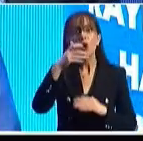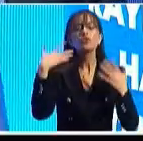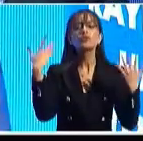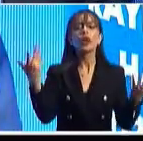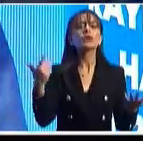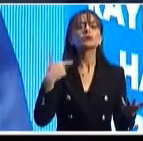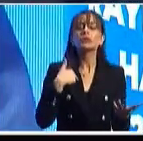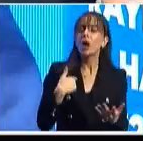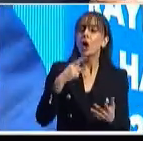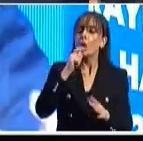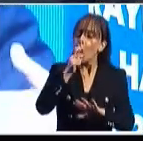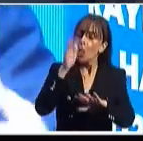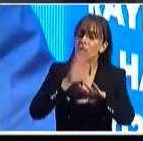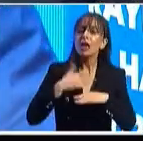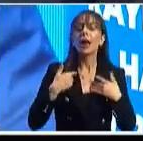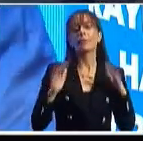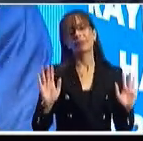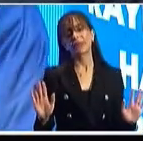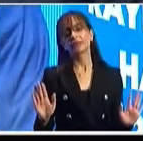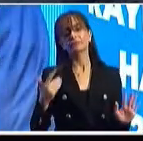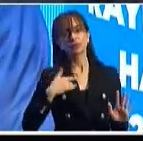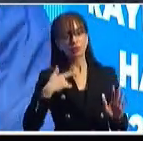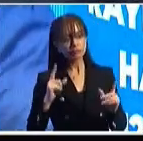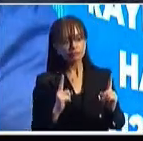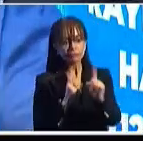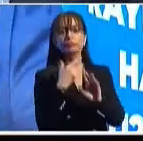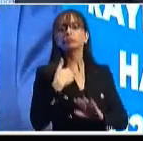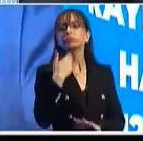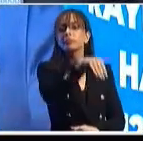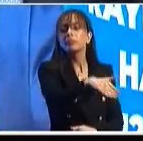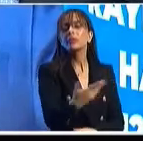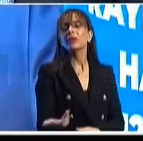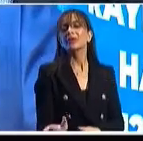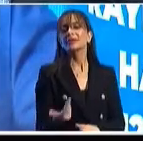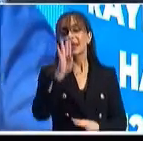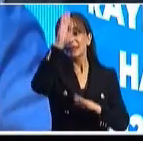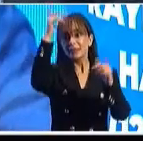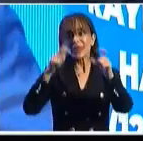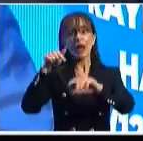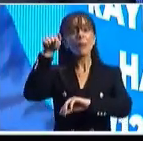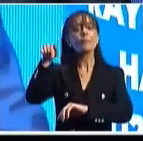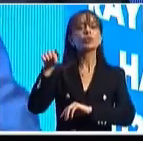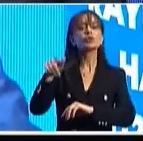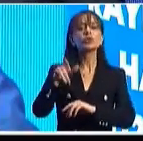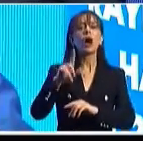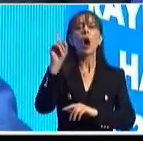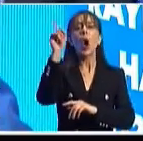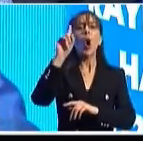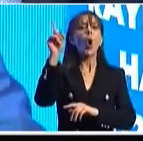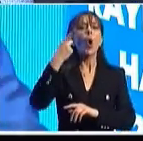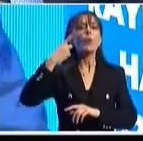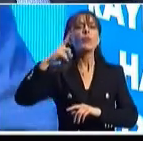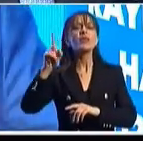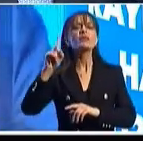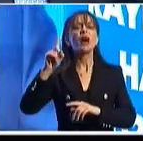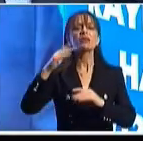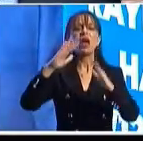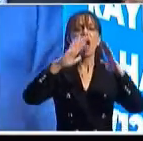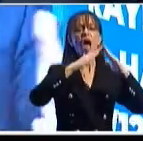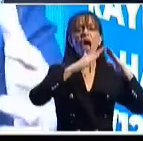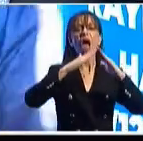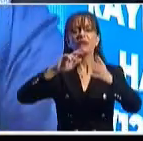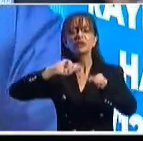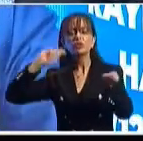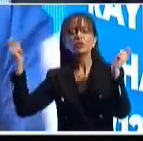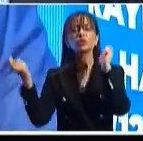hamdolsun tuttuk. Bugün tutmuş biri olarak karşınızdayım. İstanbul'da on binlerce konutun dönüşümünü yapmış. İşte